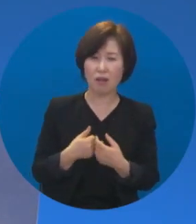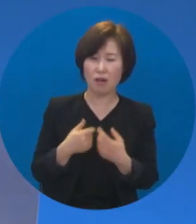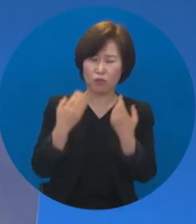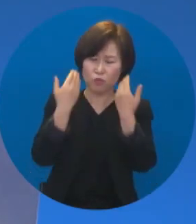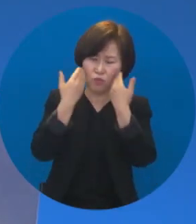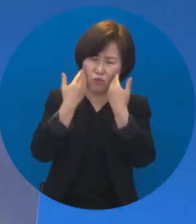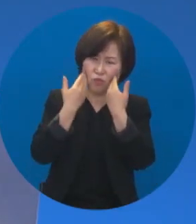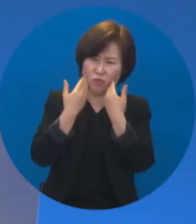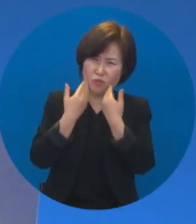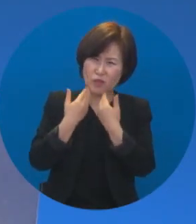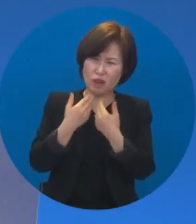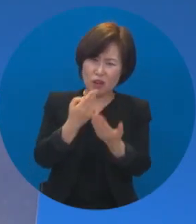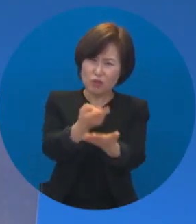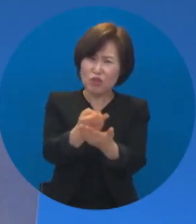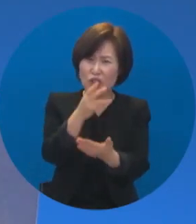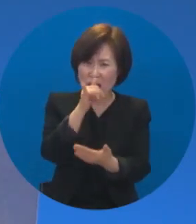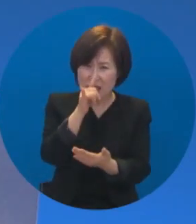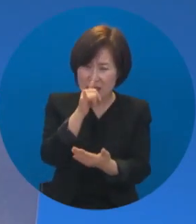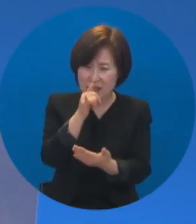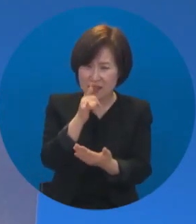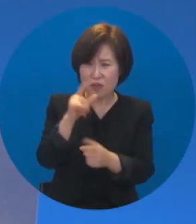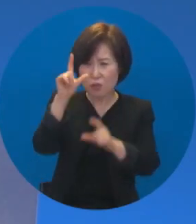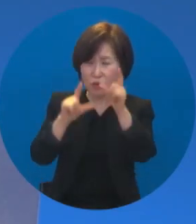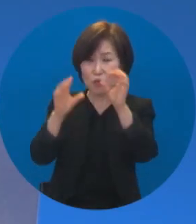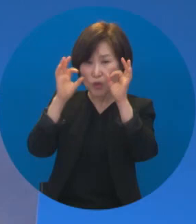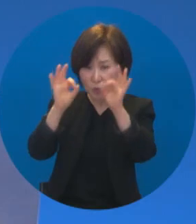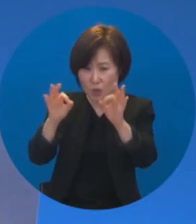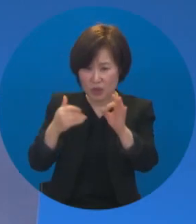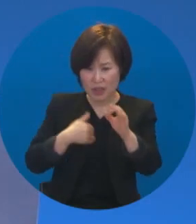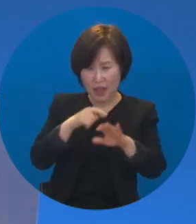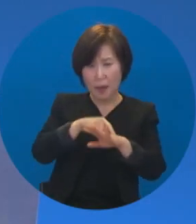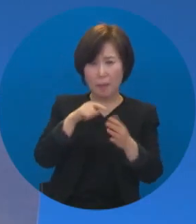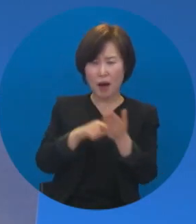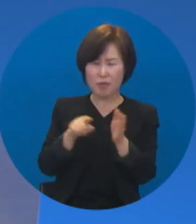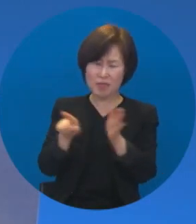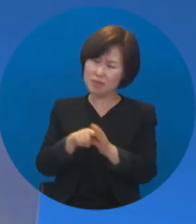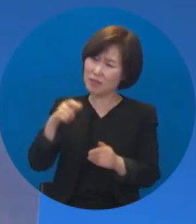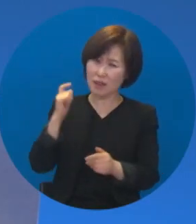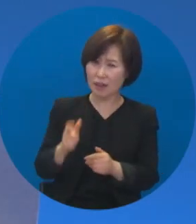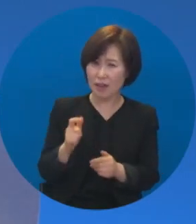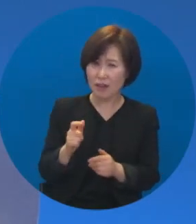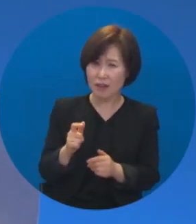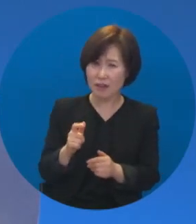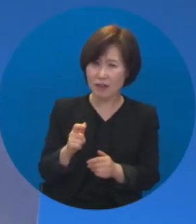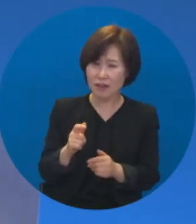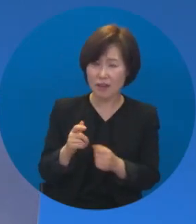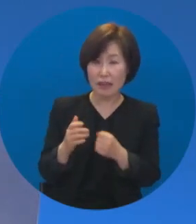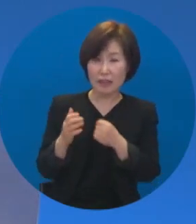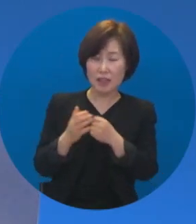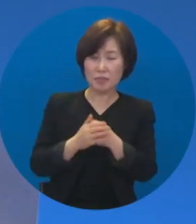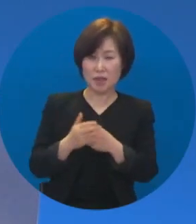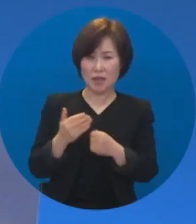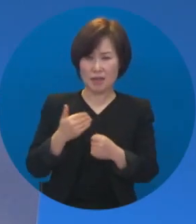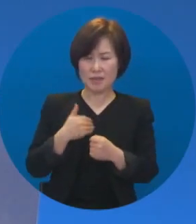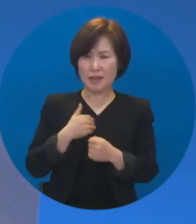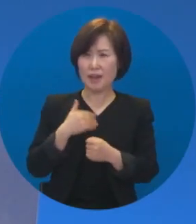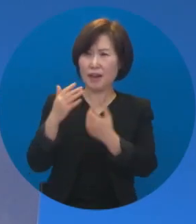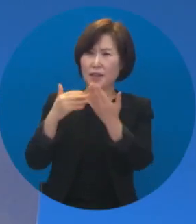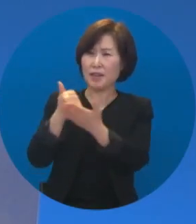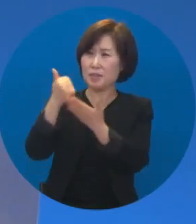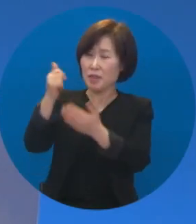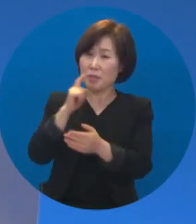마음속에 믿음이 생기는데 제가 이렇게 고백하게 됐어요. 하나님, 만약에 주님이 기적을 보이실 때 필요한 게 사람의